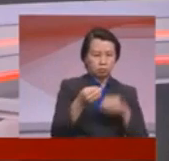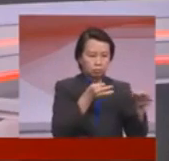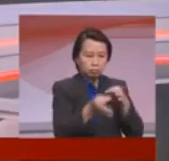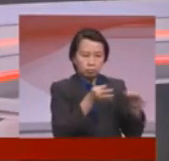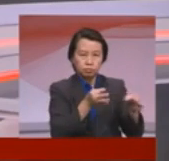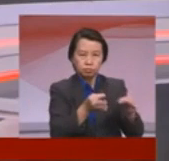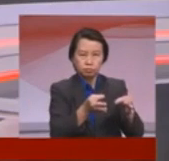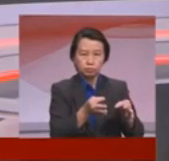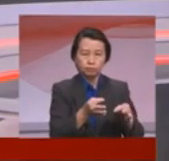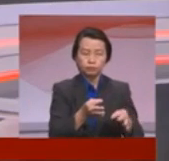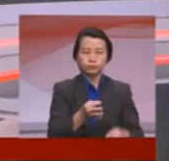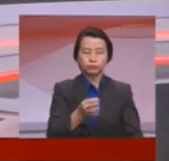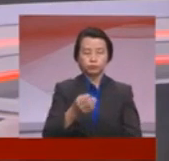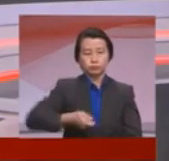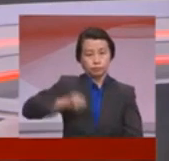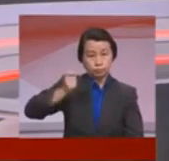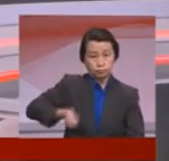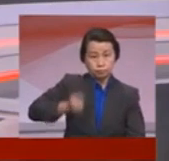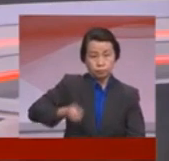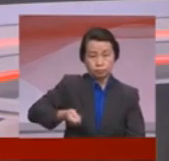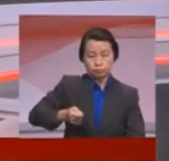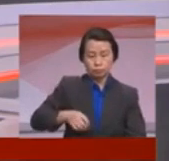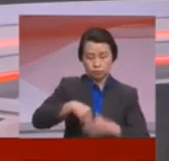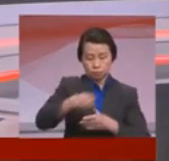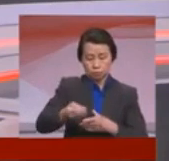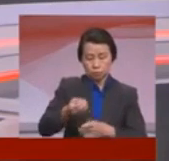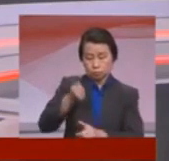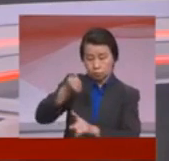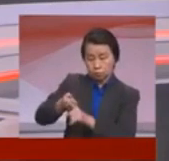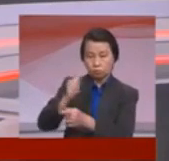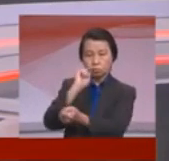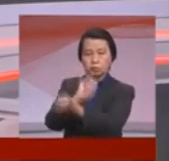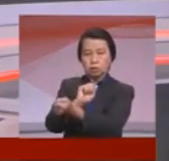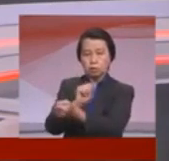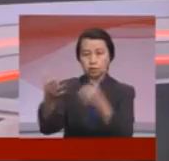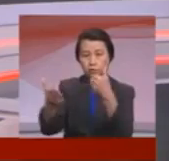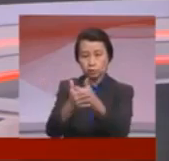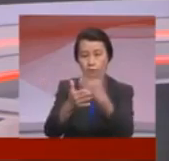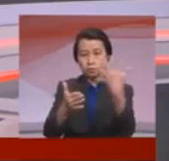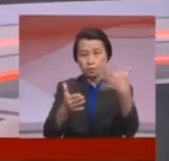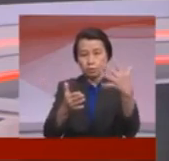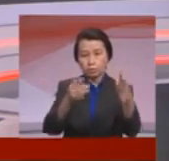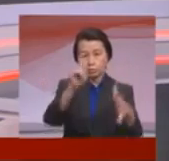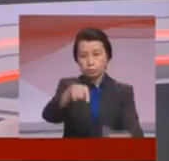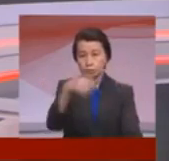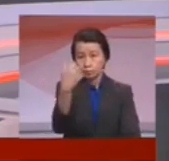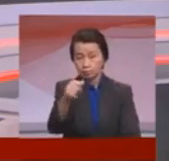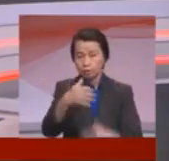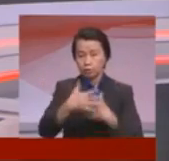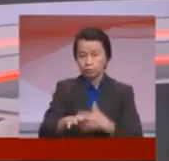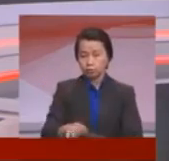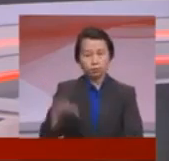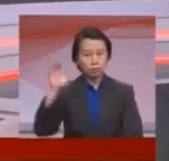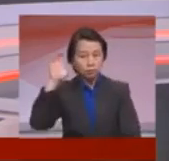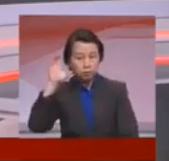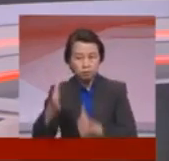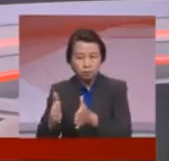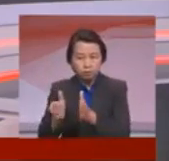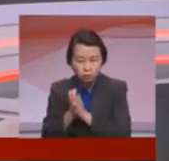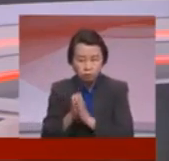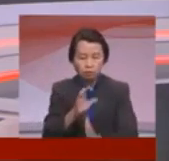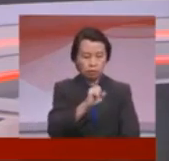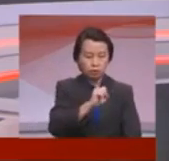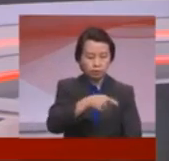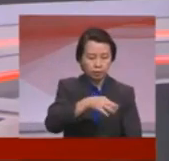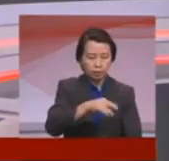keterangan. Majistret Shah Wira Abdul Halim mengeluarkan perintah reman sehingga 15 Oktober ini selepas mendengar permohonan